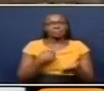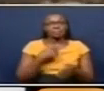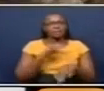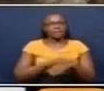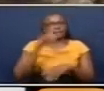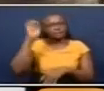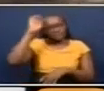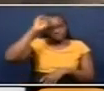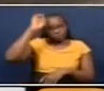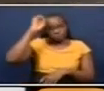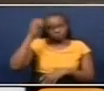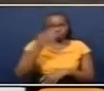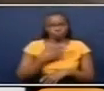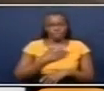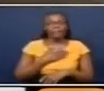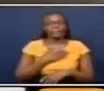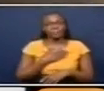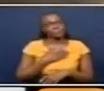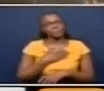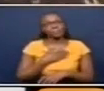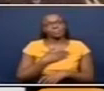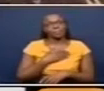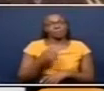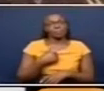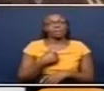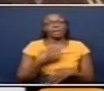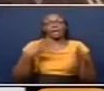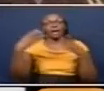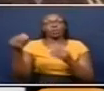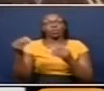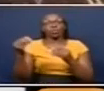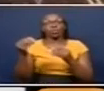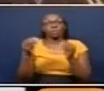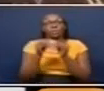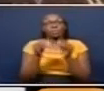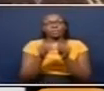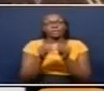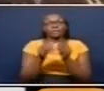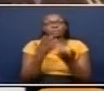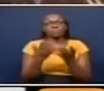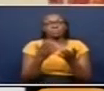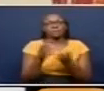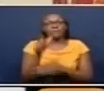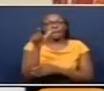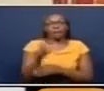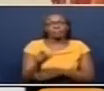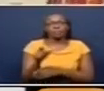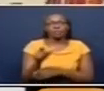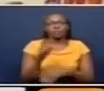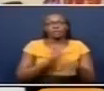education, yani ile masomo, nilienda kuona mtu kuangalia mtu